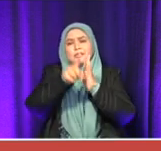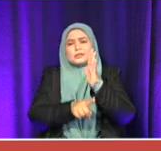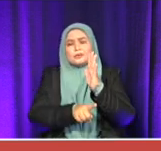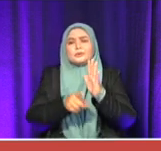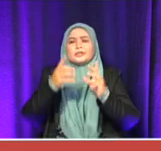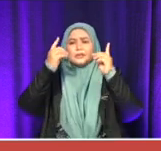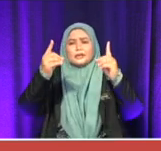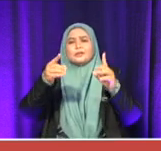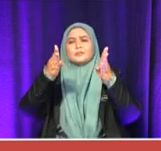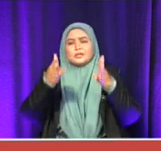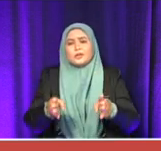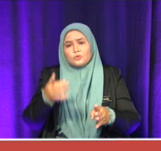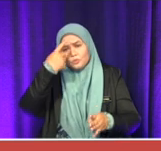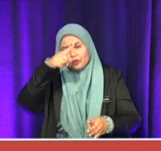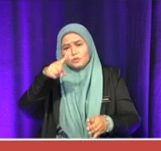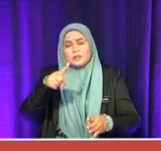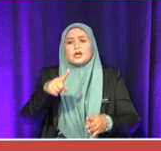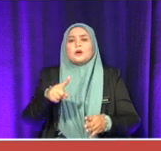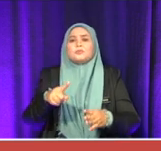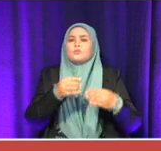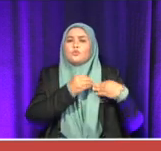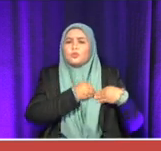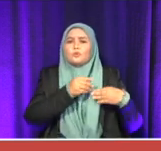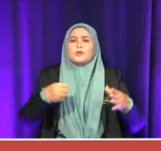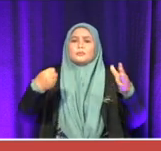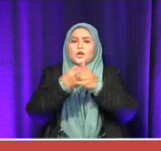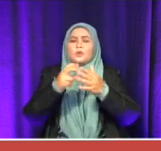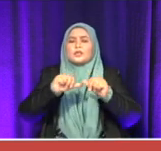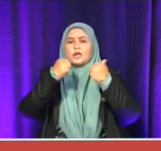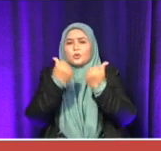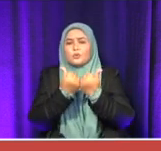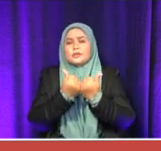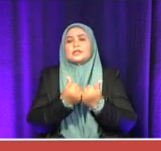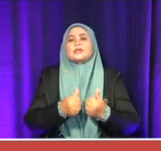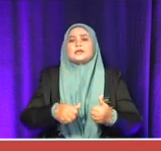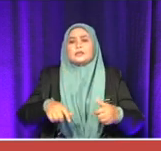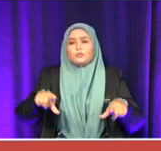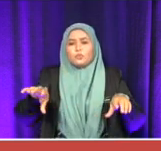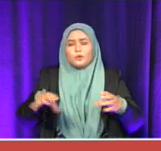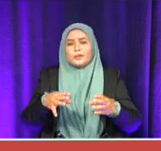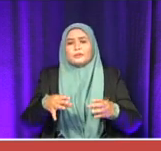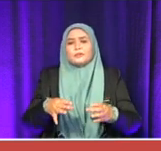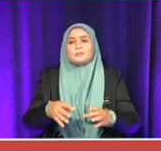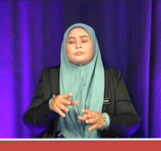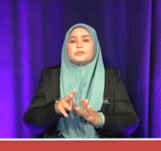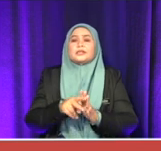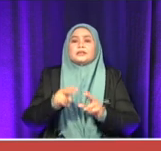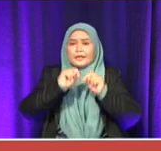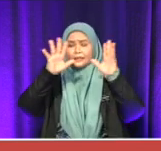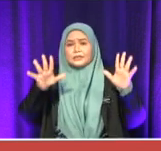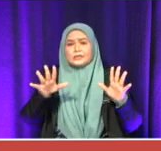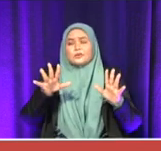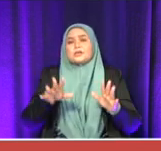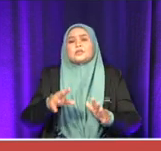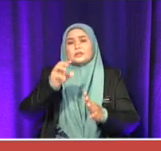Tujuannya adalah untuk memu perpaduan kaum dan dia dilaksanakan melalui penyata jawatan kuasa